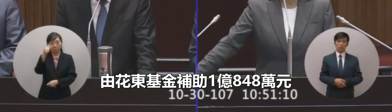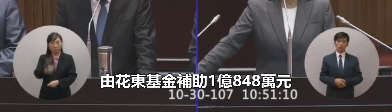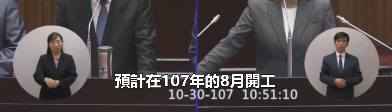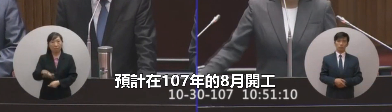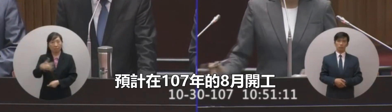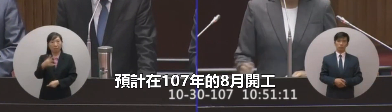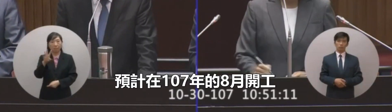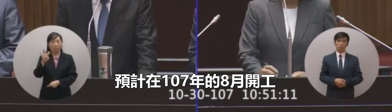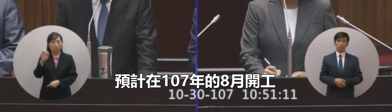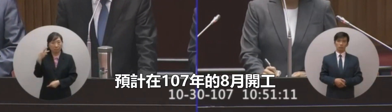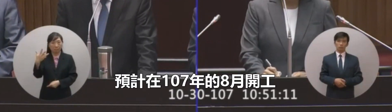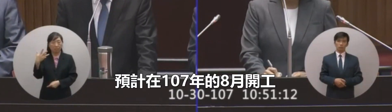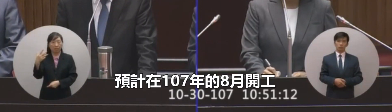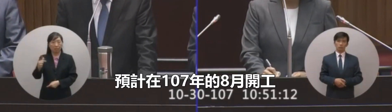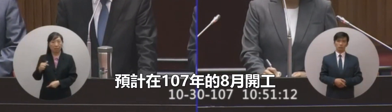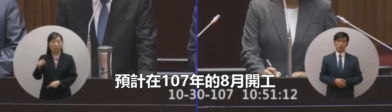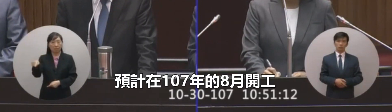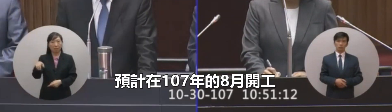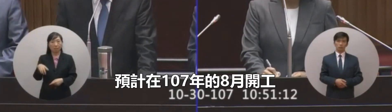1亿848万元。预计呢，在